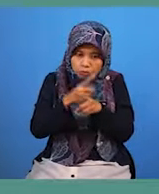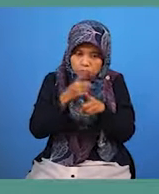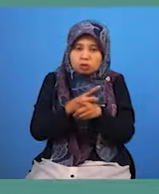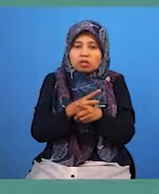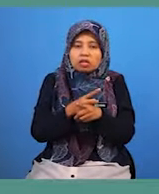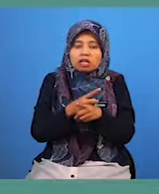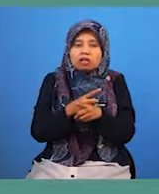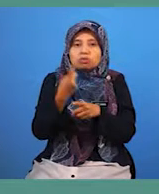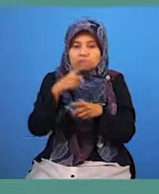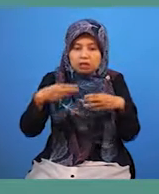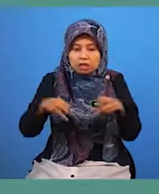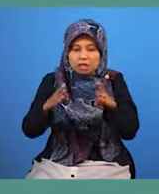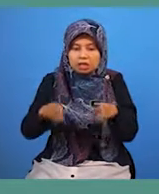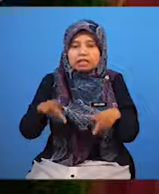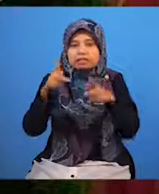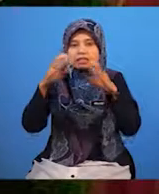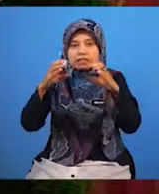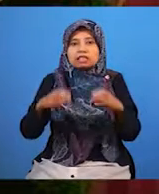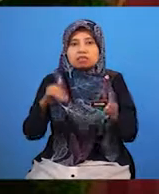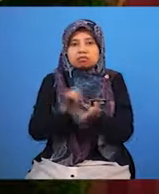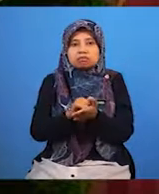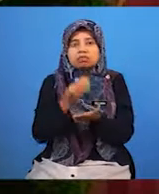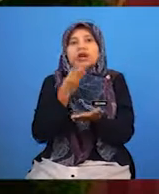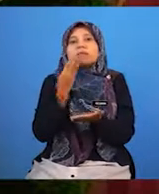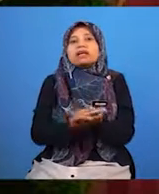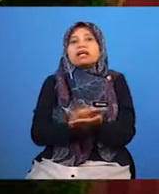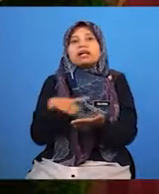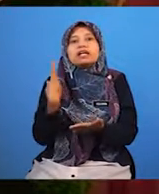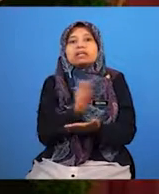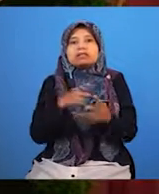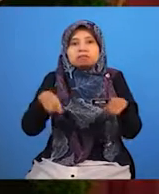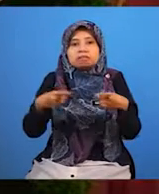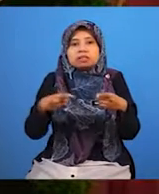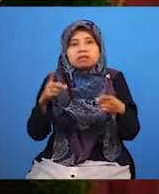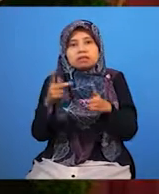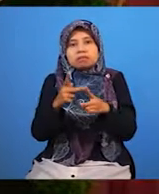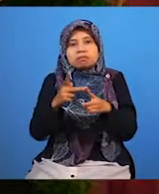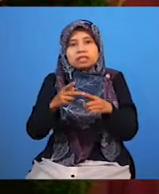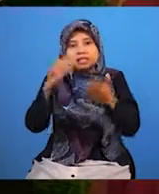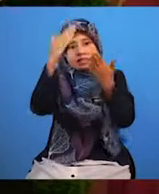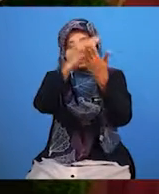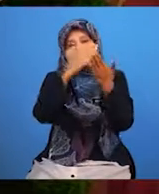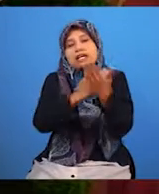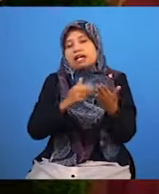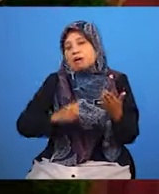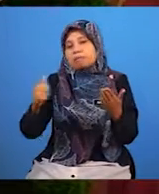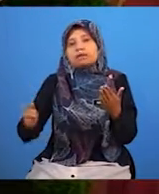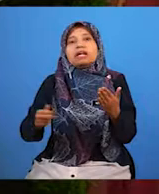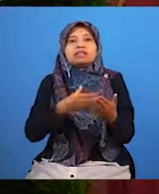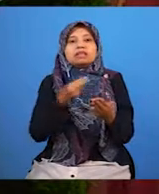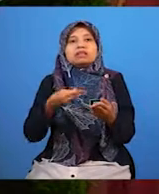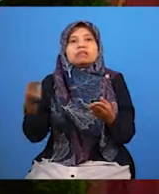menjalankan kaedah tersebut. Baiklah, kita pergi pula kepada senarai peralatan dan juga